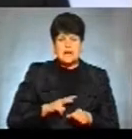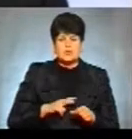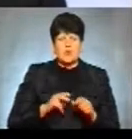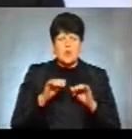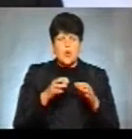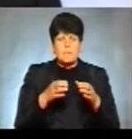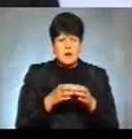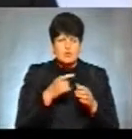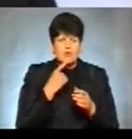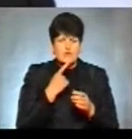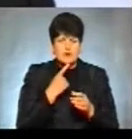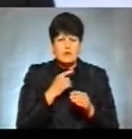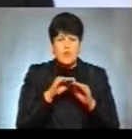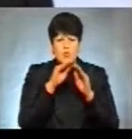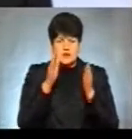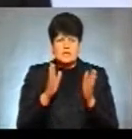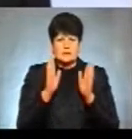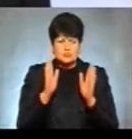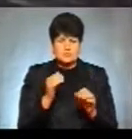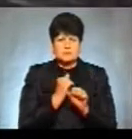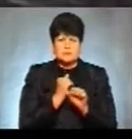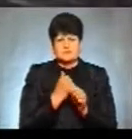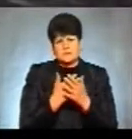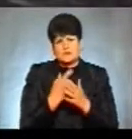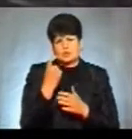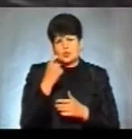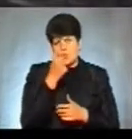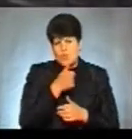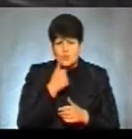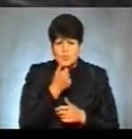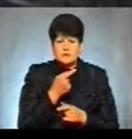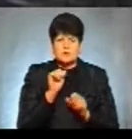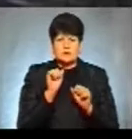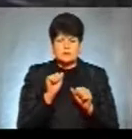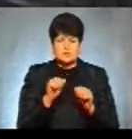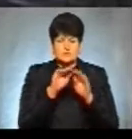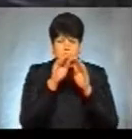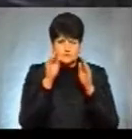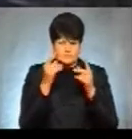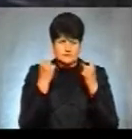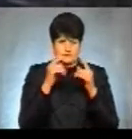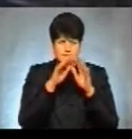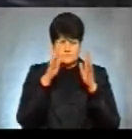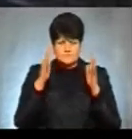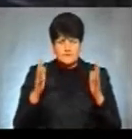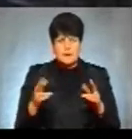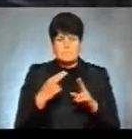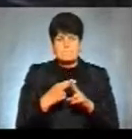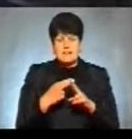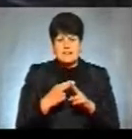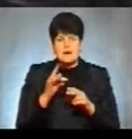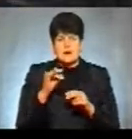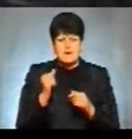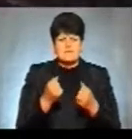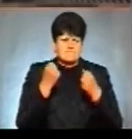тоді запевняв, укриття служитиме щонайменше століття. За розмірами арка може накрити французький Нотр-Дам-де-Парі. Металева ж рама у 3,5